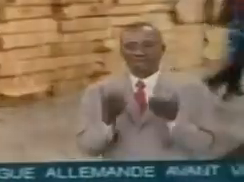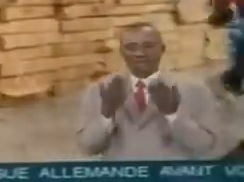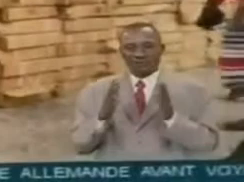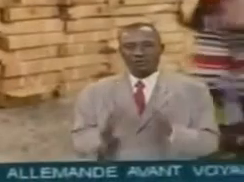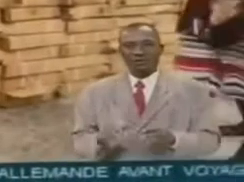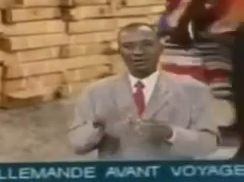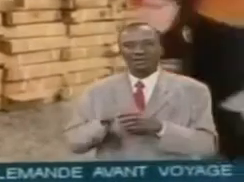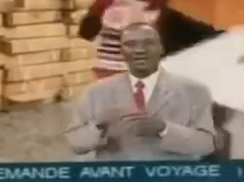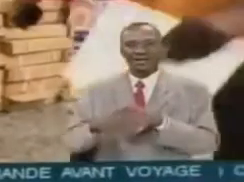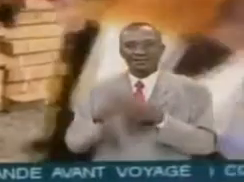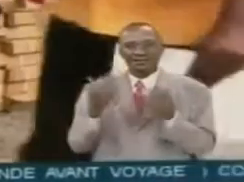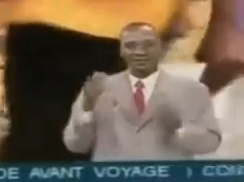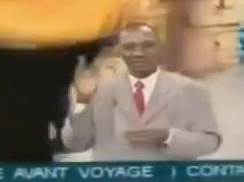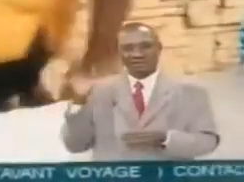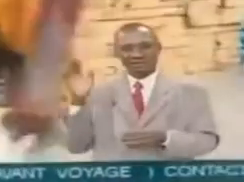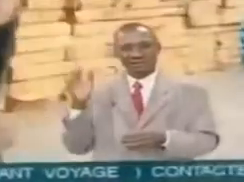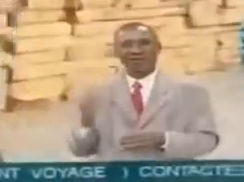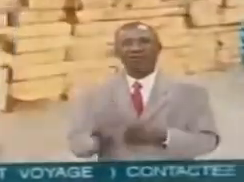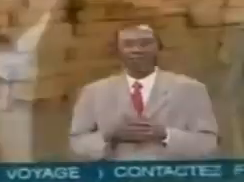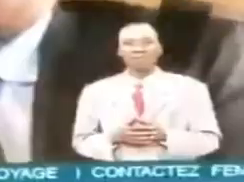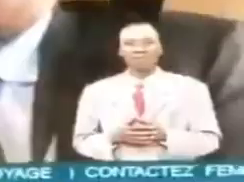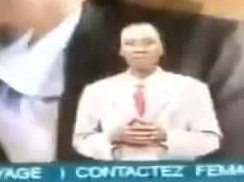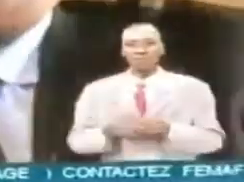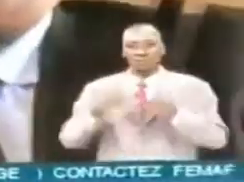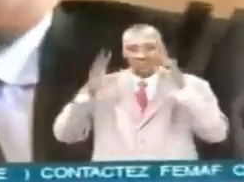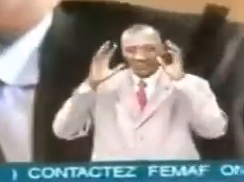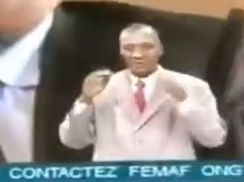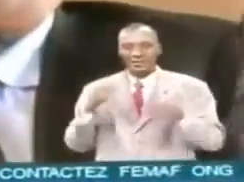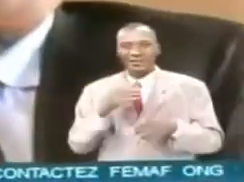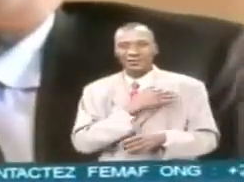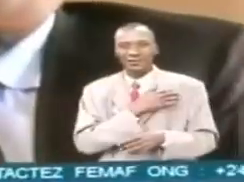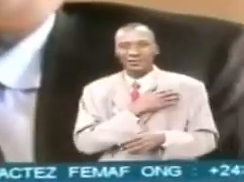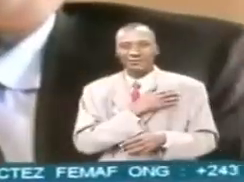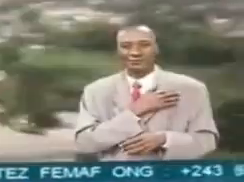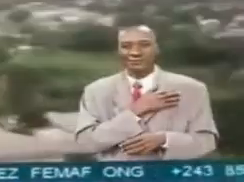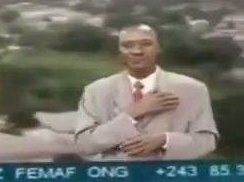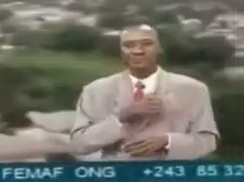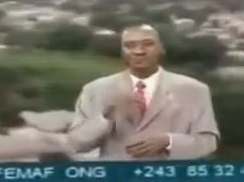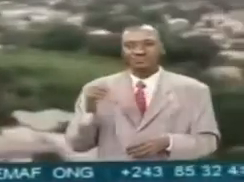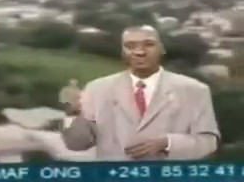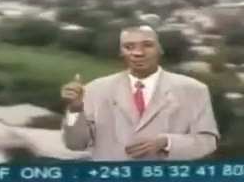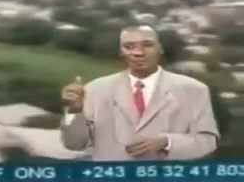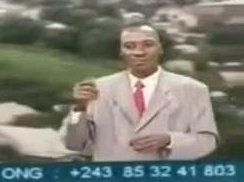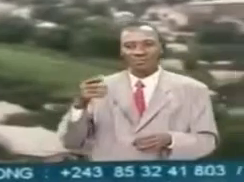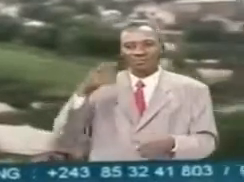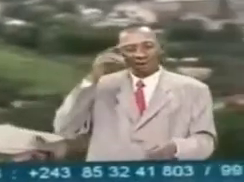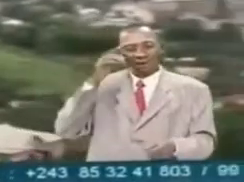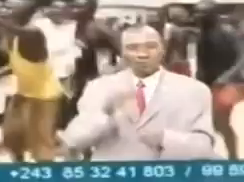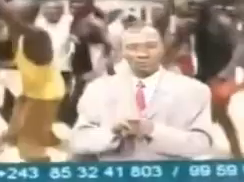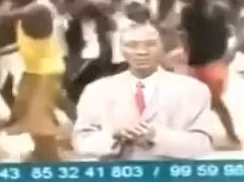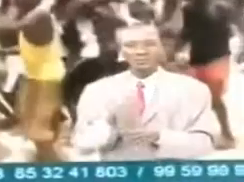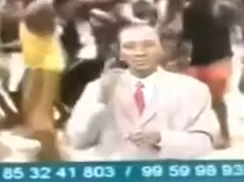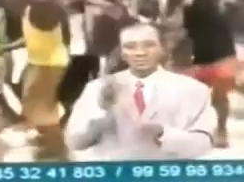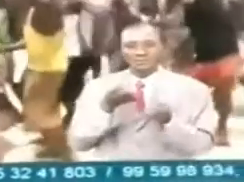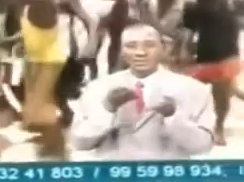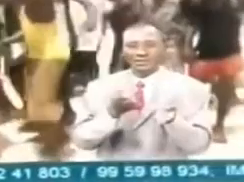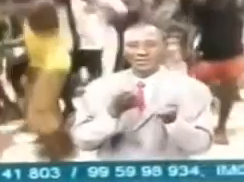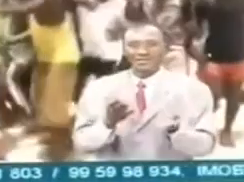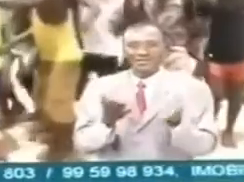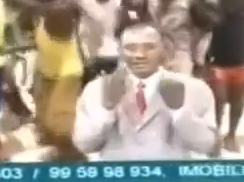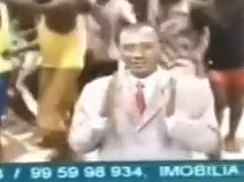Kabila Kabangé a honoré sa promesse. Le président de la République a également rajouté le Congo central dans ses lots.